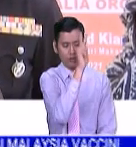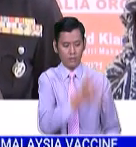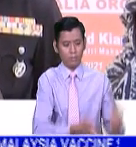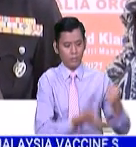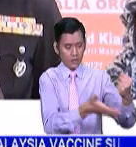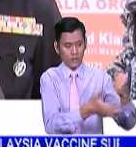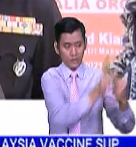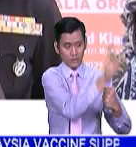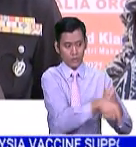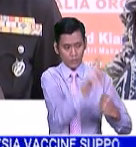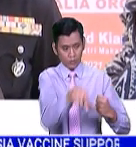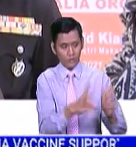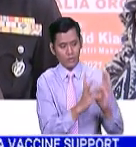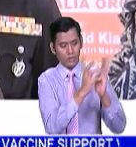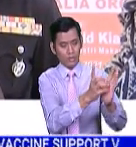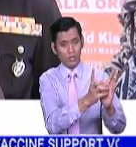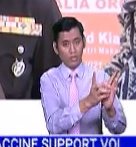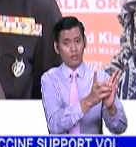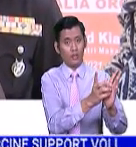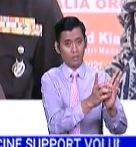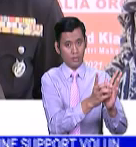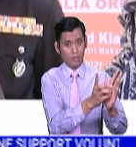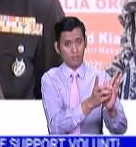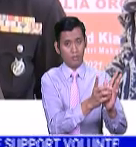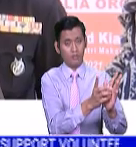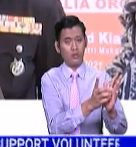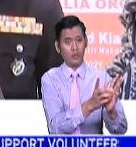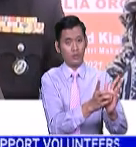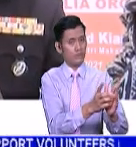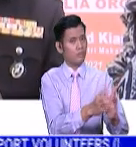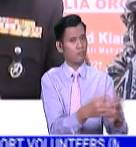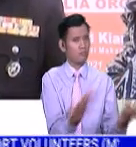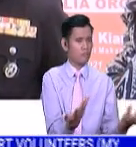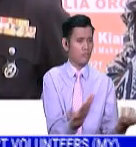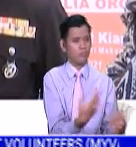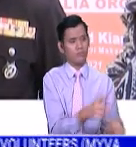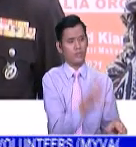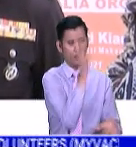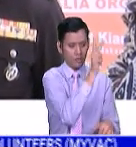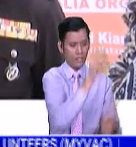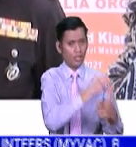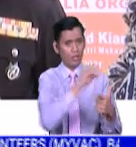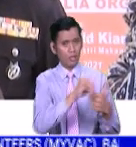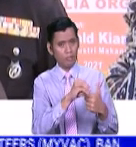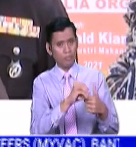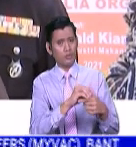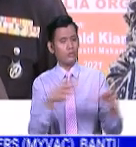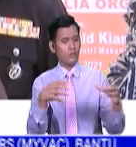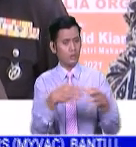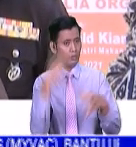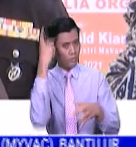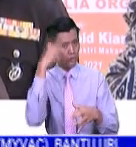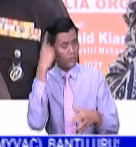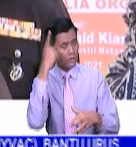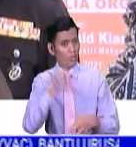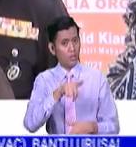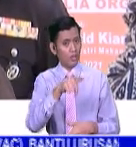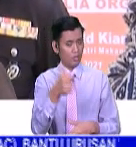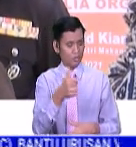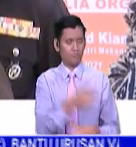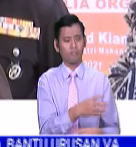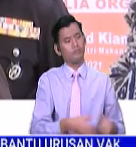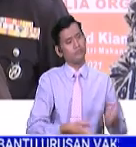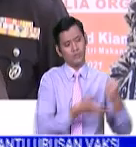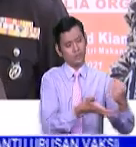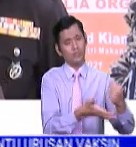wakire pembangkang ini merupakan nah pendekatan menyeluruh yang diambil oleh kerajaan untuk memastikan